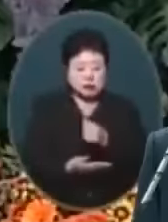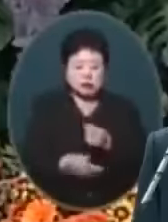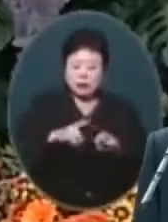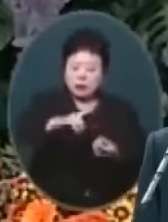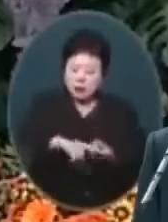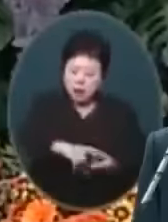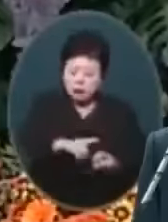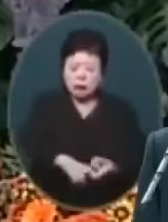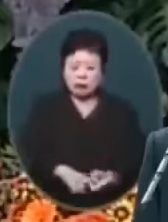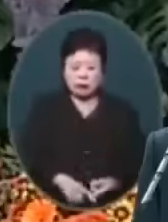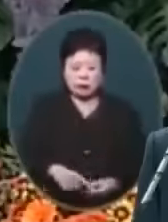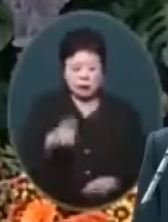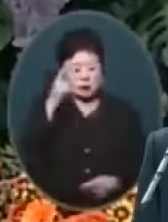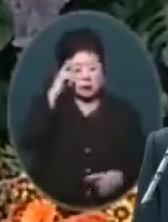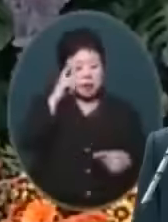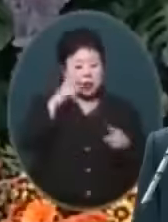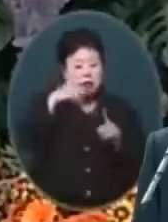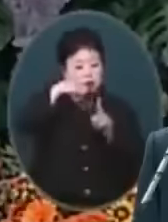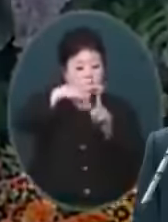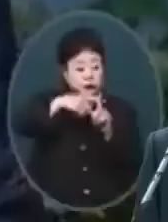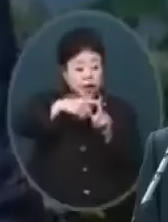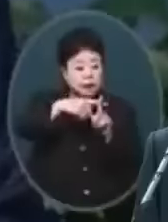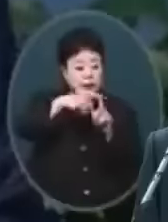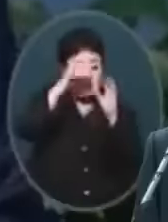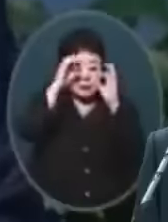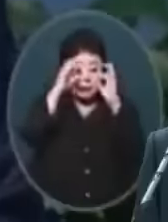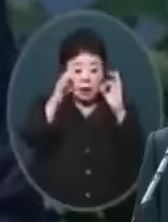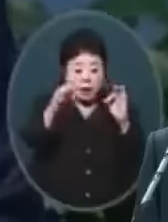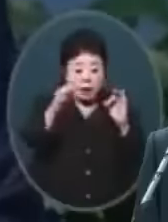자기를 긍정적으로 봐야 되는 것입니다.